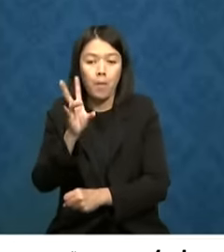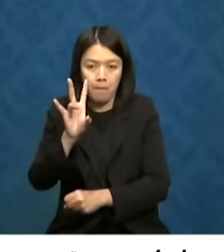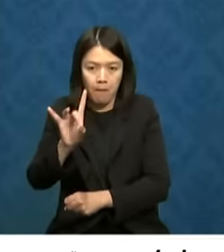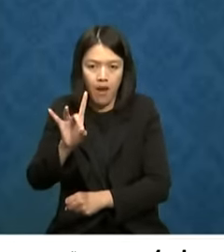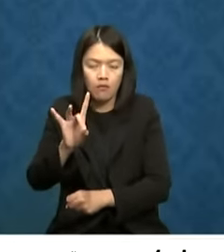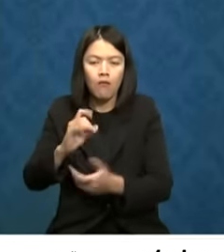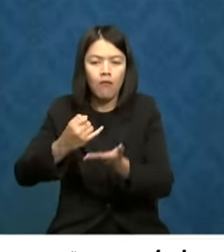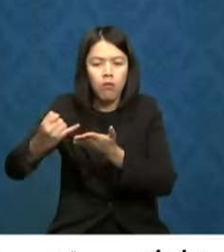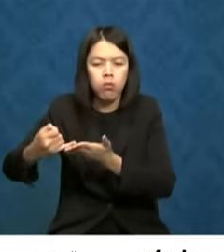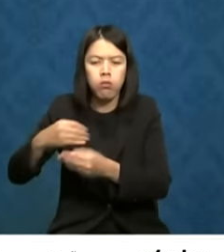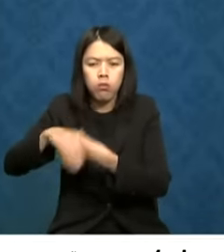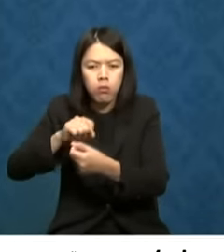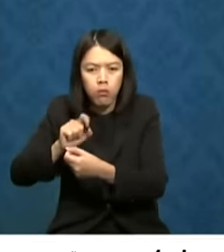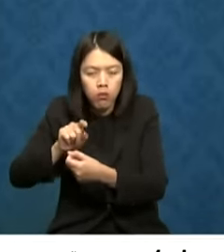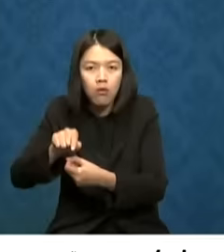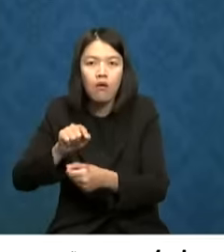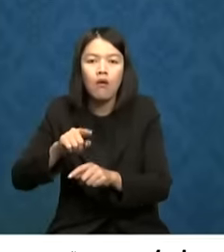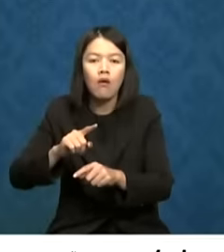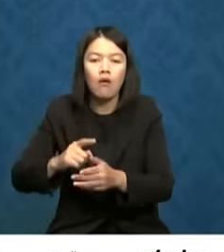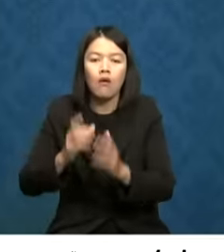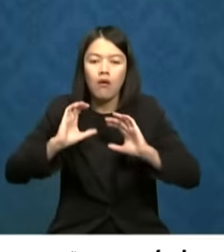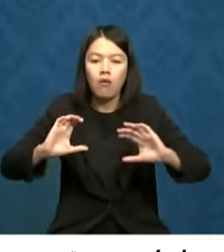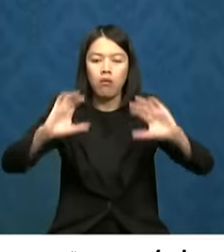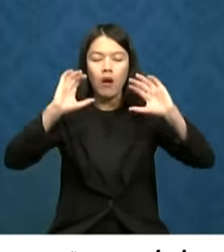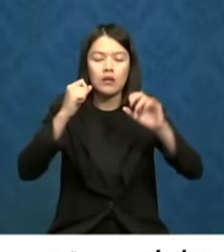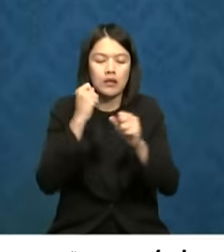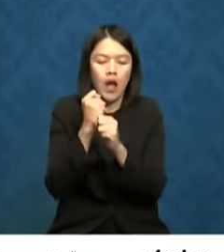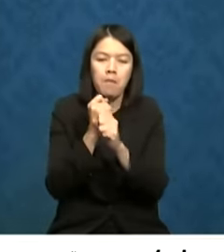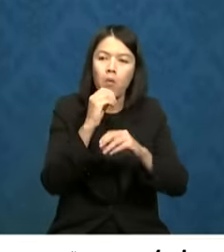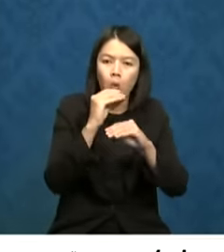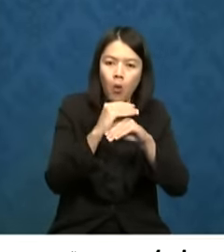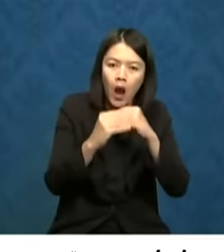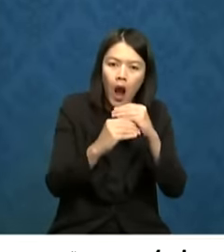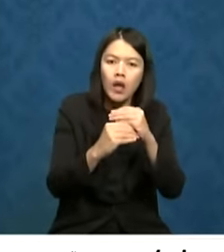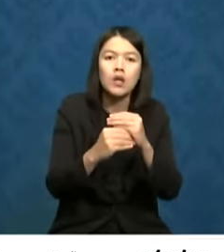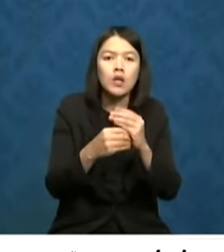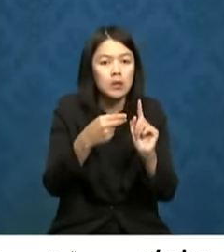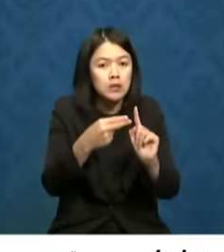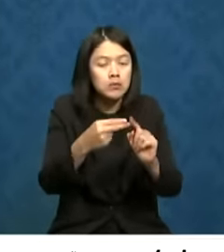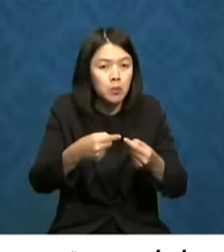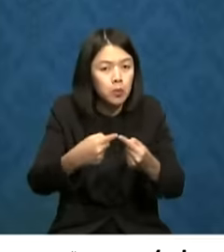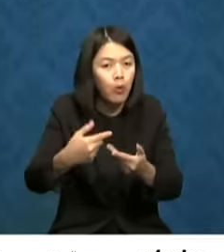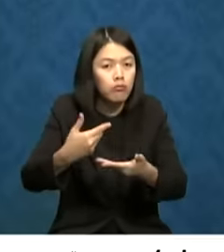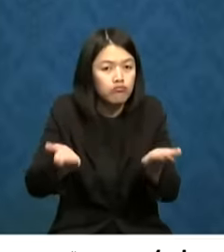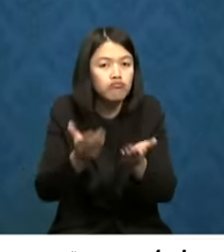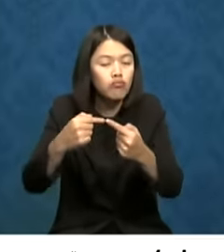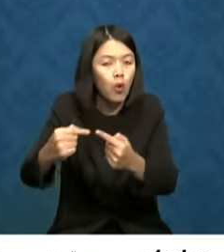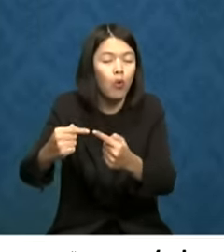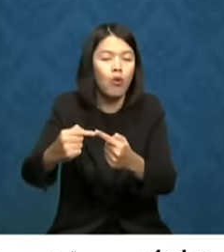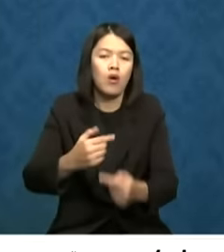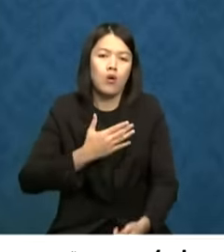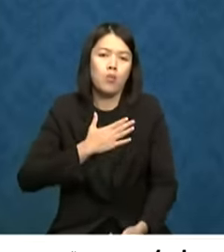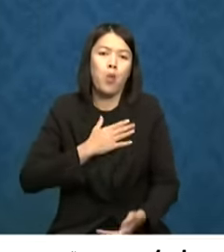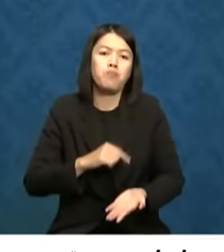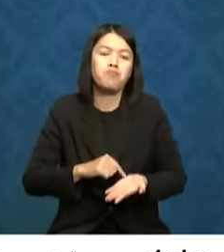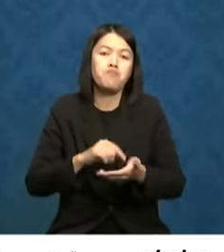ในการกระตุ้นเศรษฐกิจถ้ารัฐบาลจะเดินหน้าทำโครงการดิจิ walletต่อไปผม